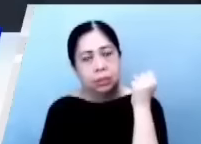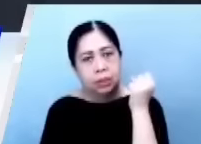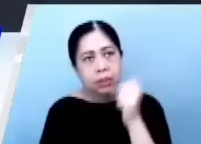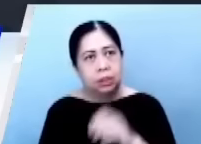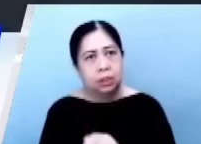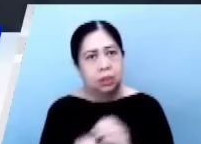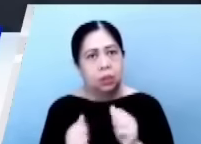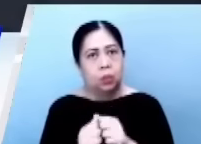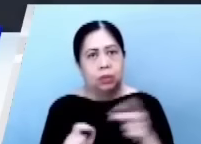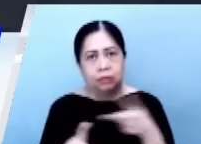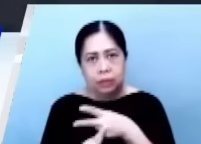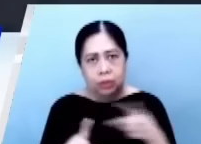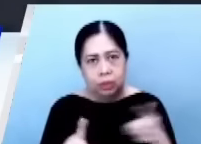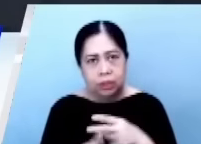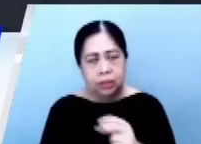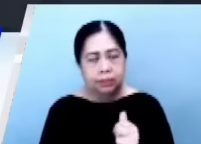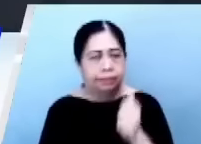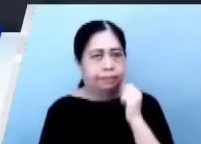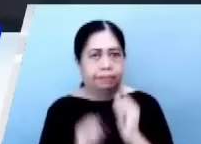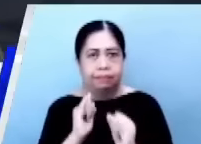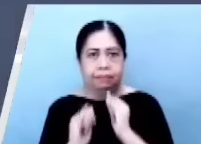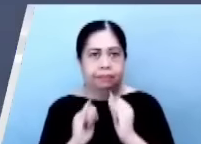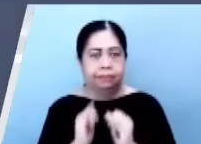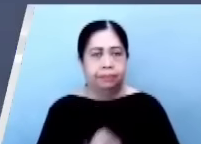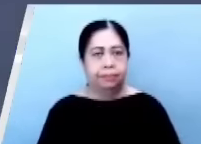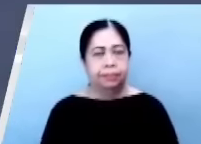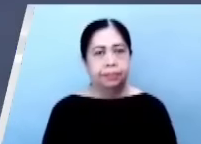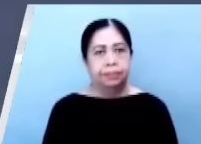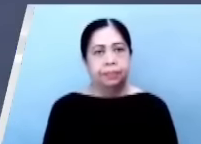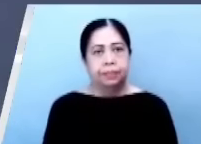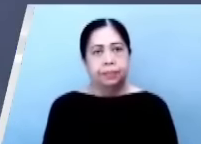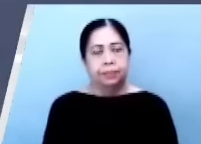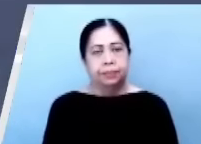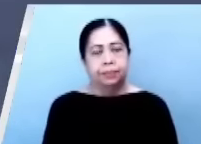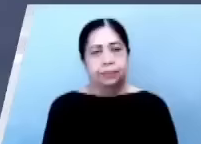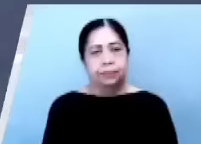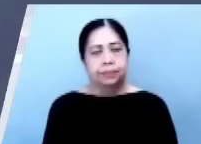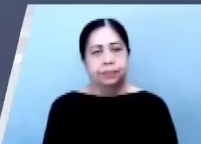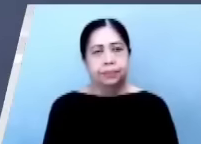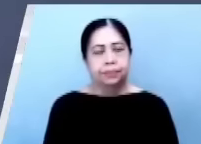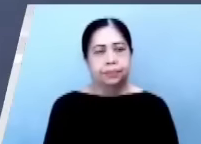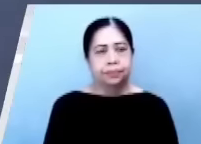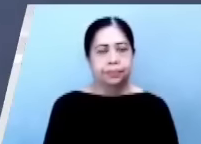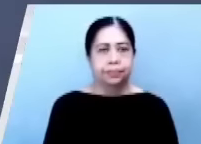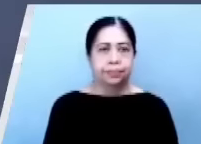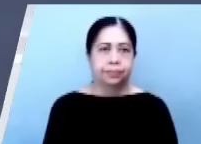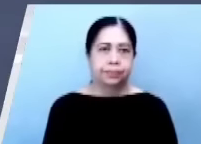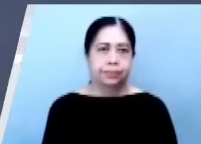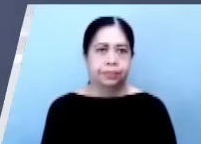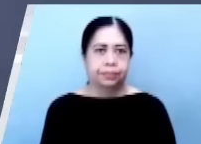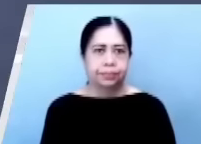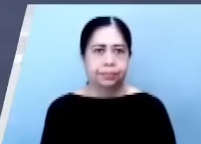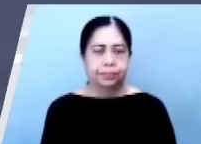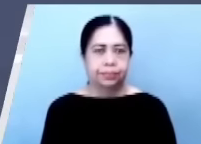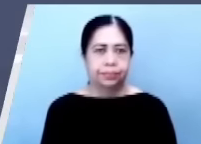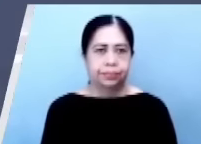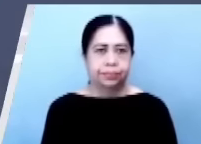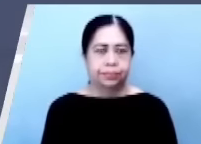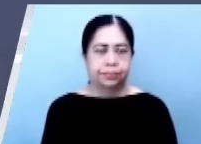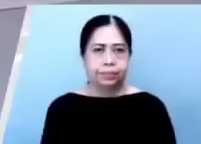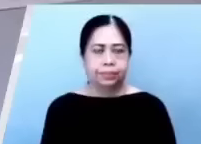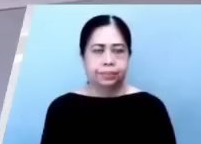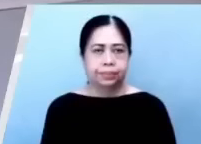violence. Tumanggi silang magbigay ng pahayag. John Consulta, nagbabalita para sa GMA Integrated